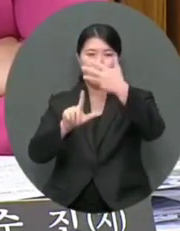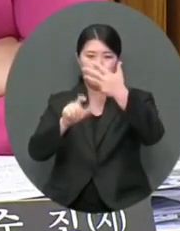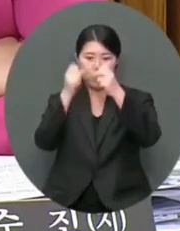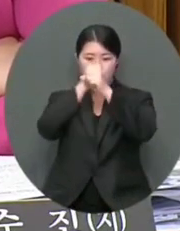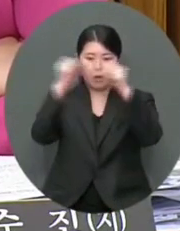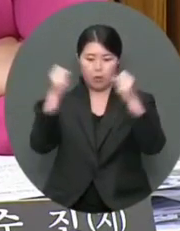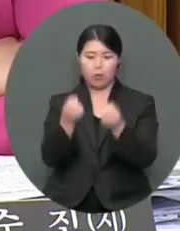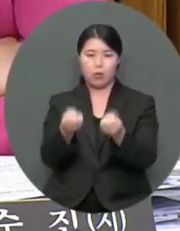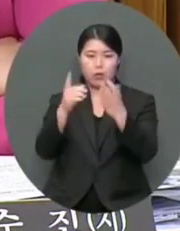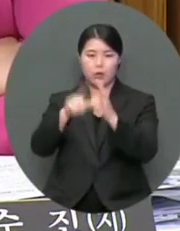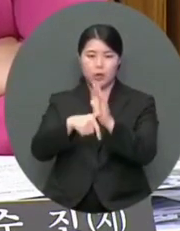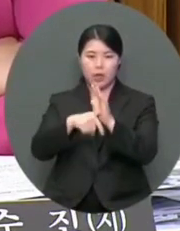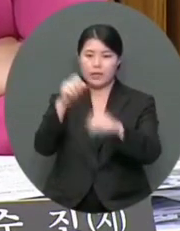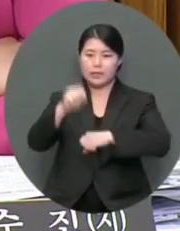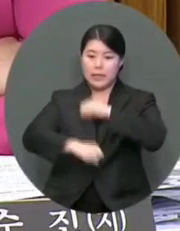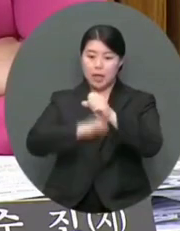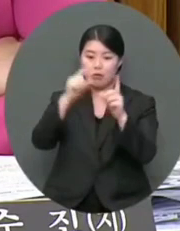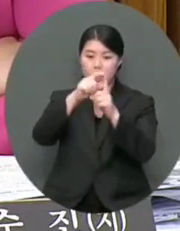자유라는 단어를 무려